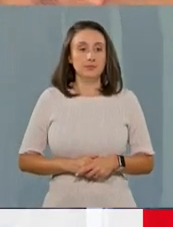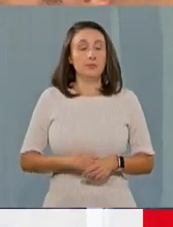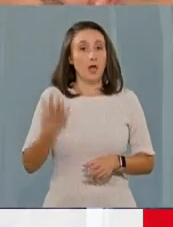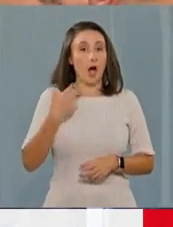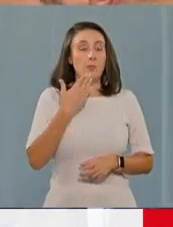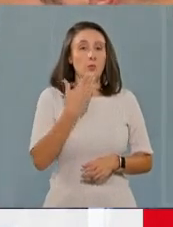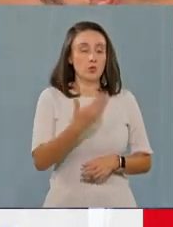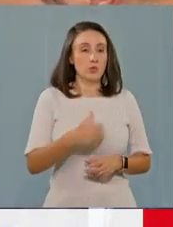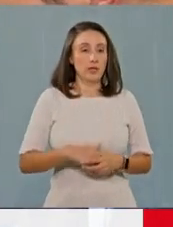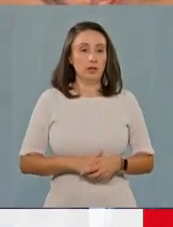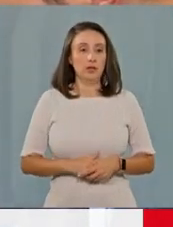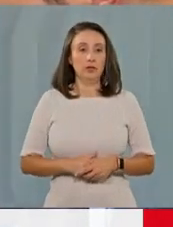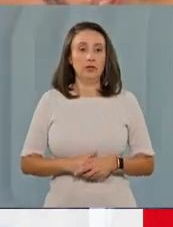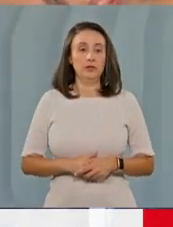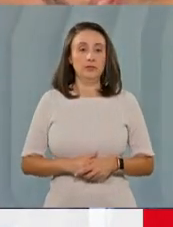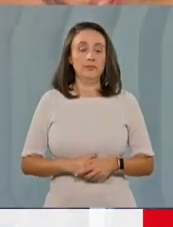mulțumit